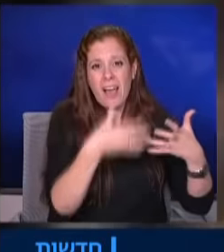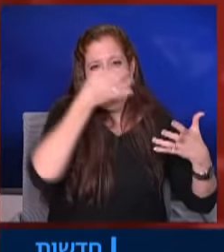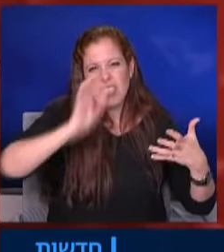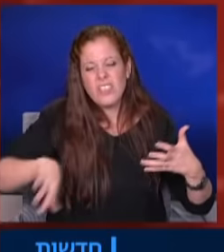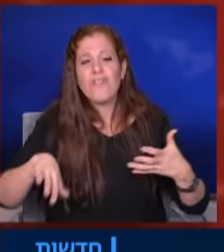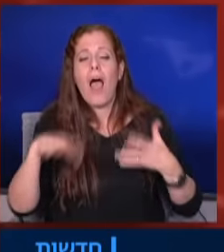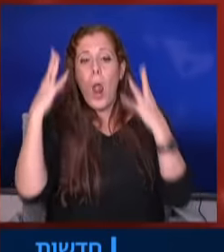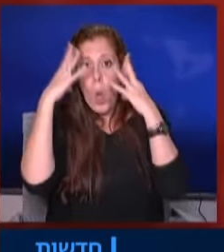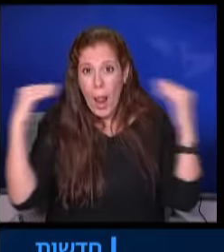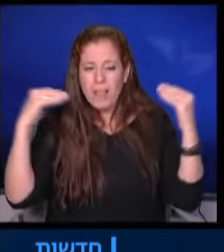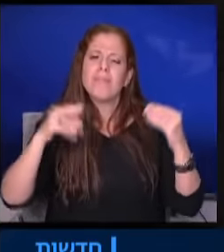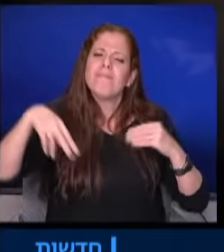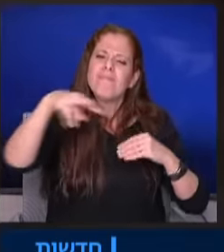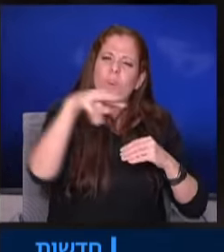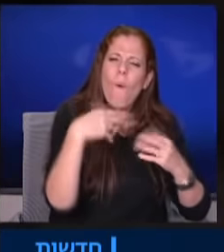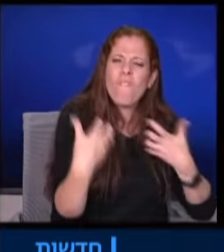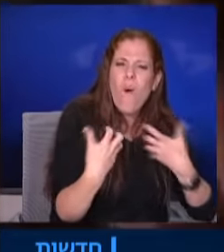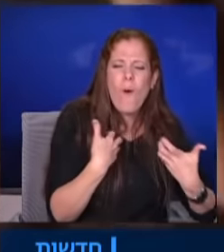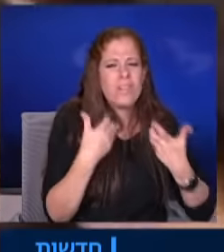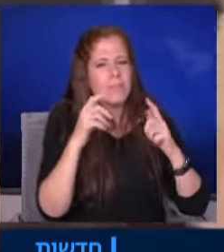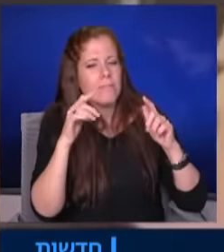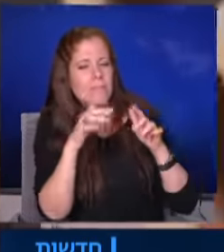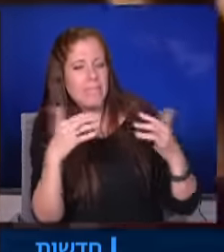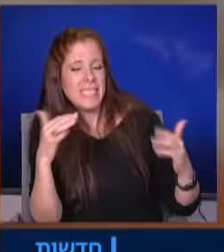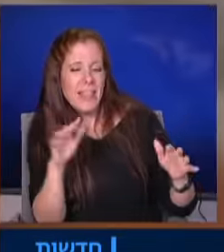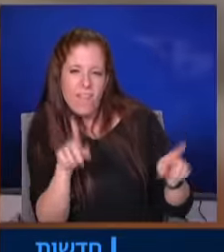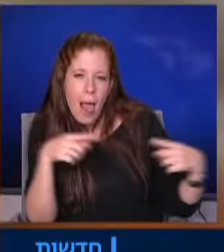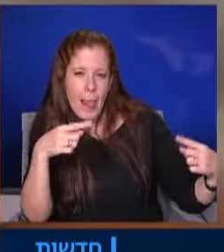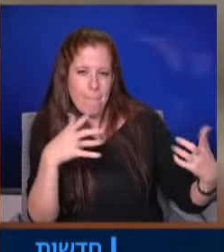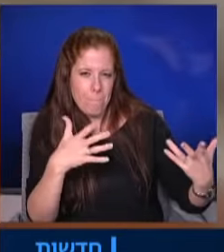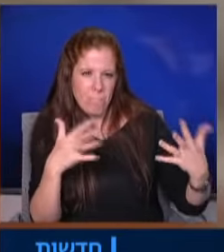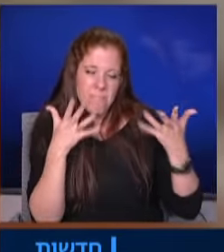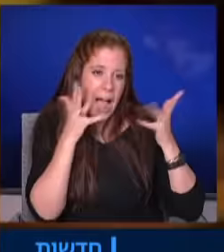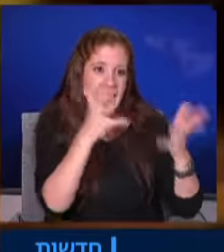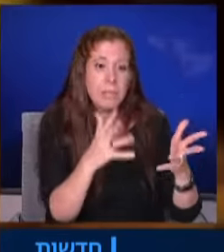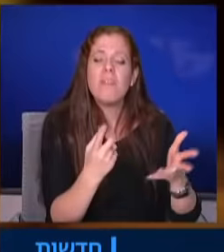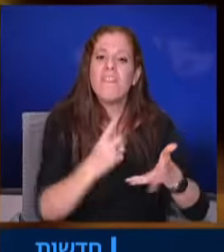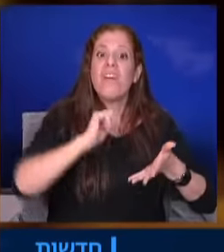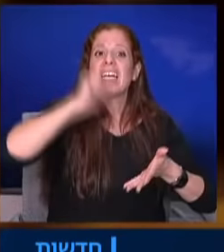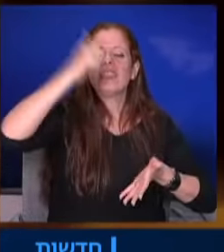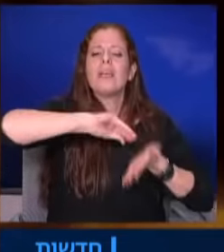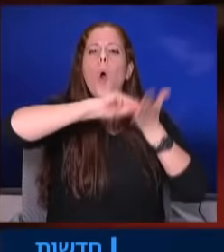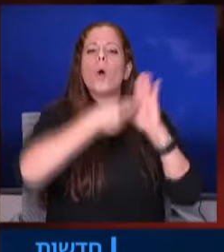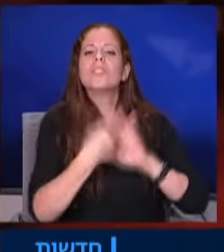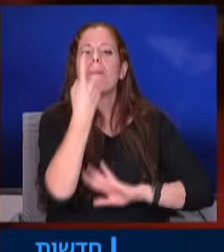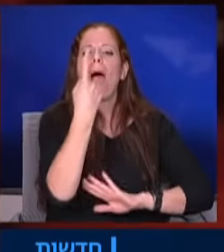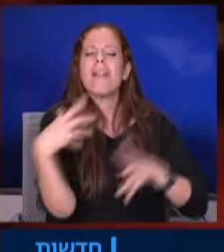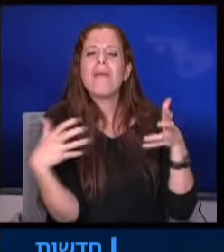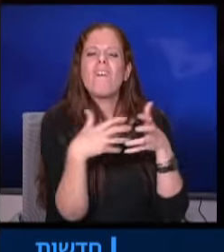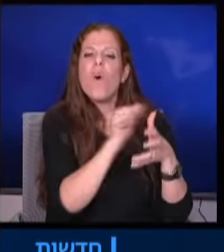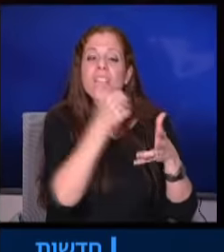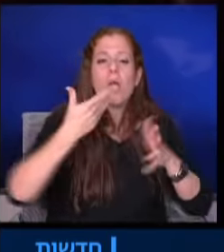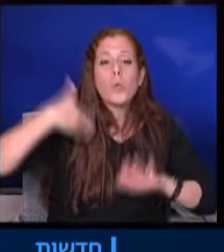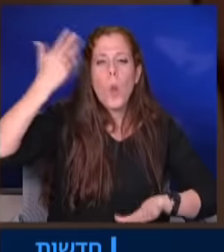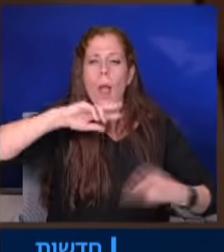סיבובי הופעות, פסטיבלים, מעריצים, והסי, חוזה הקלטות עם אחת מחברות התקליטים הגדולות בעולם בז'אנר האבי